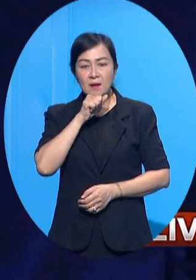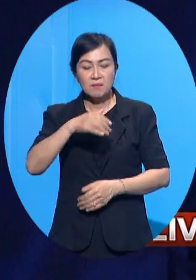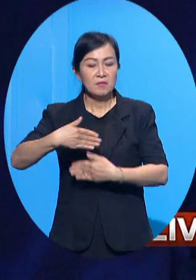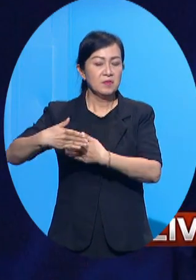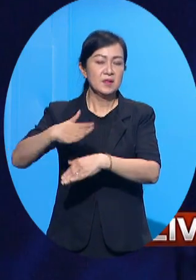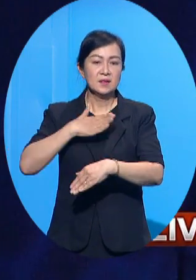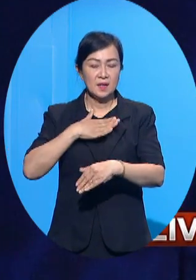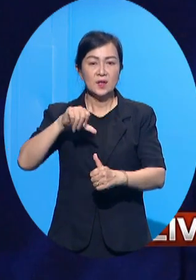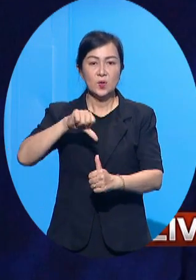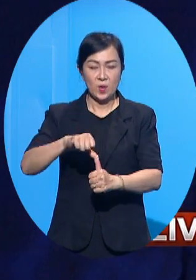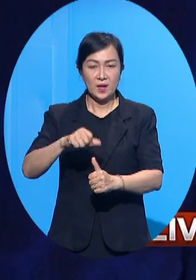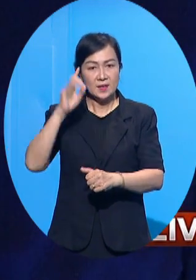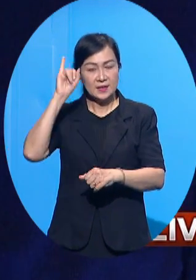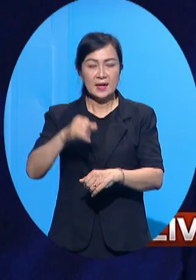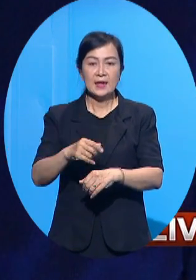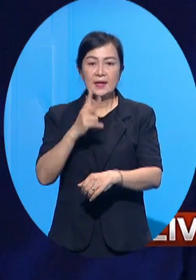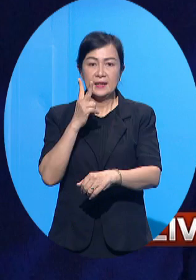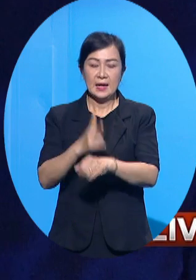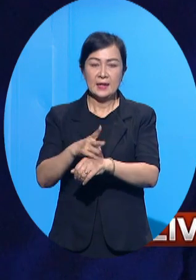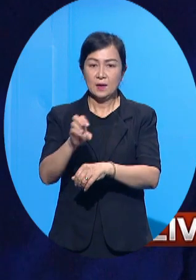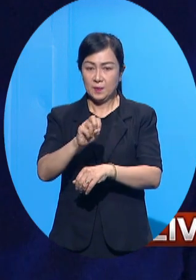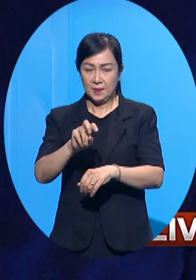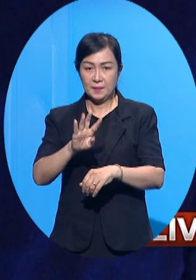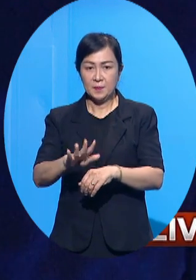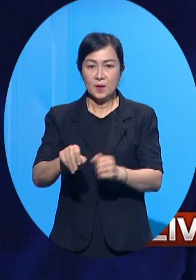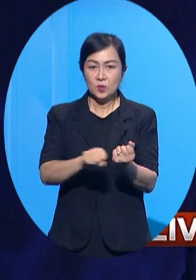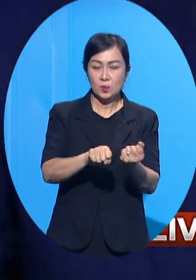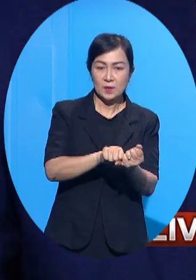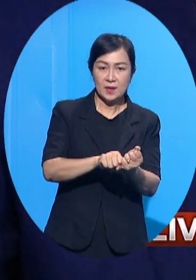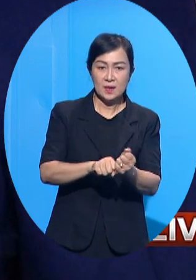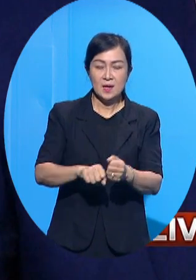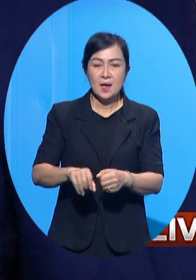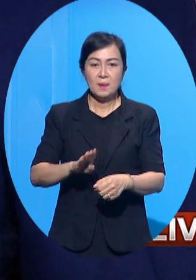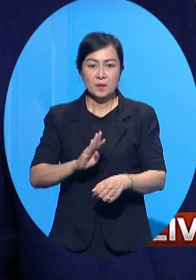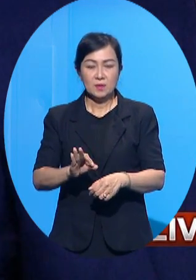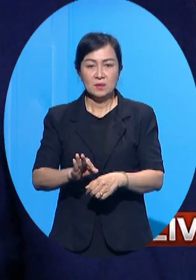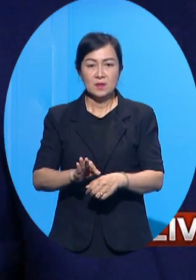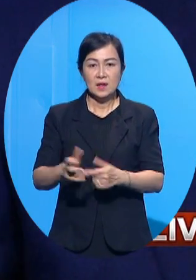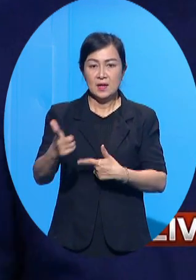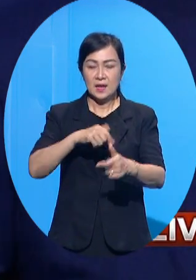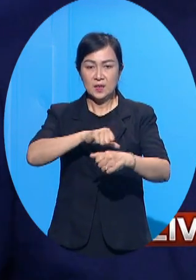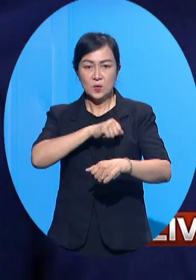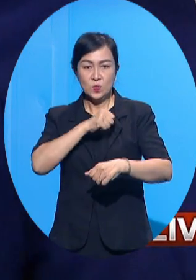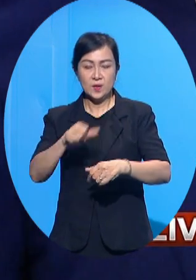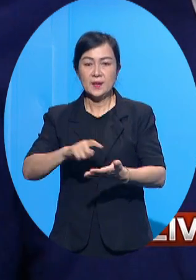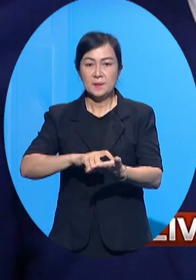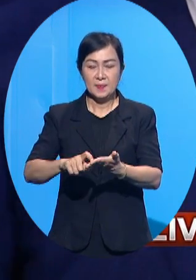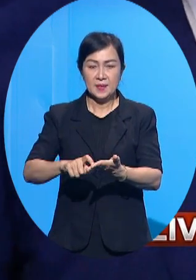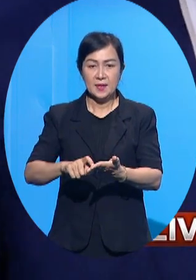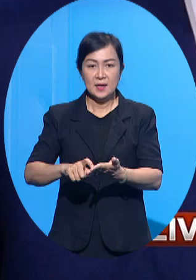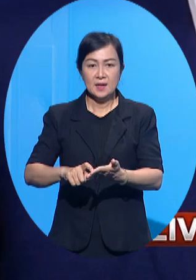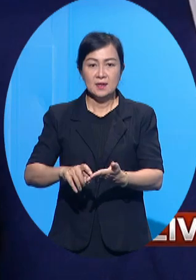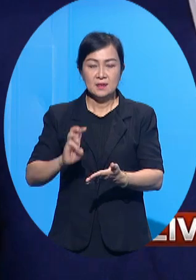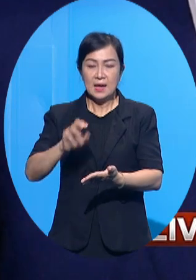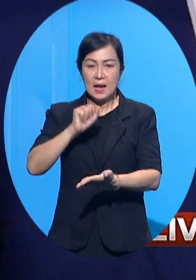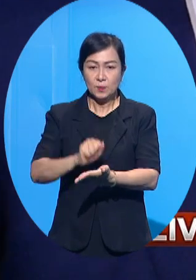việc bản thân có liên quan đến dự án 2025 nhằm thúc đẩy các chính sách bảo thủ định hình lại chính quyền liên bang Mỹ và khẳng định sẽ áp